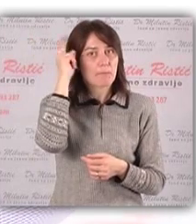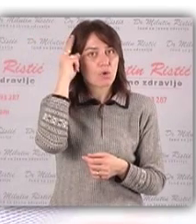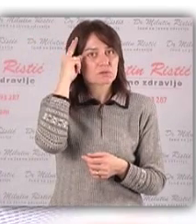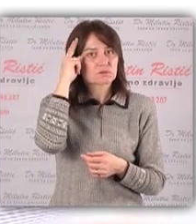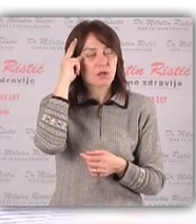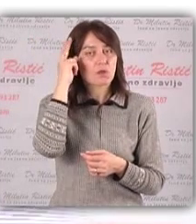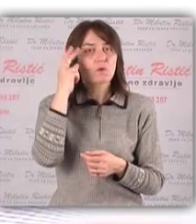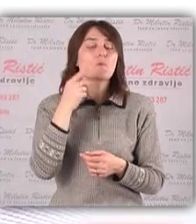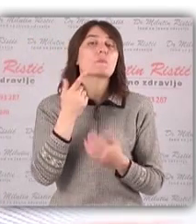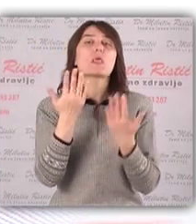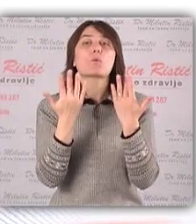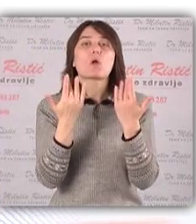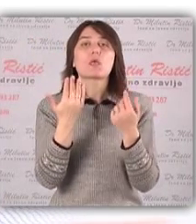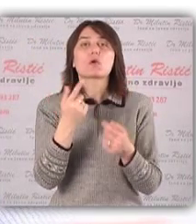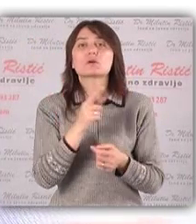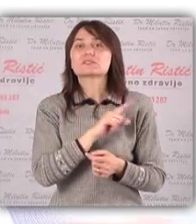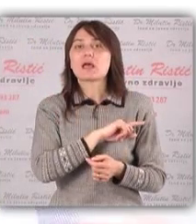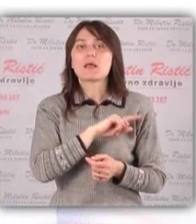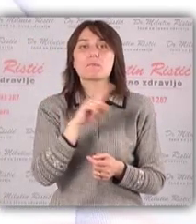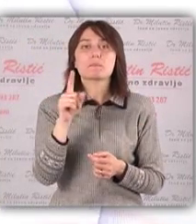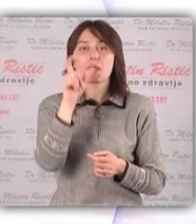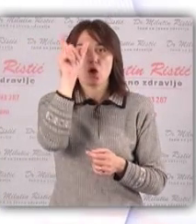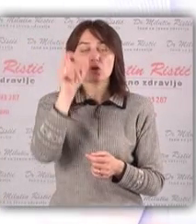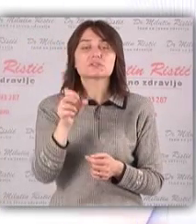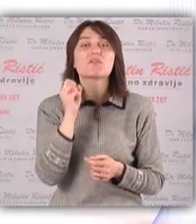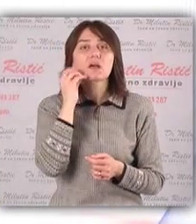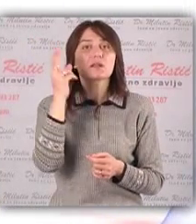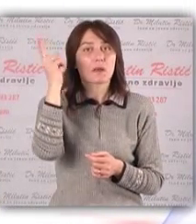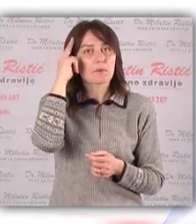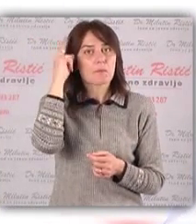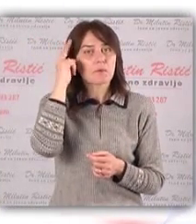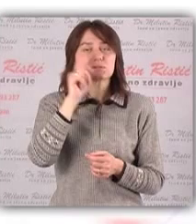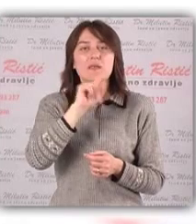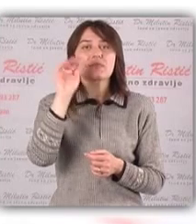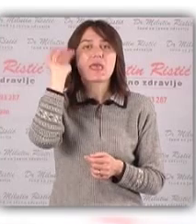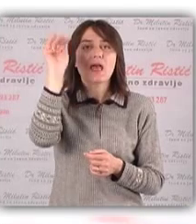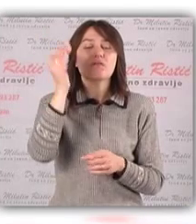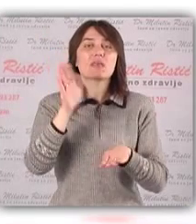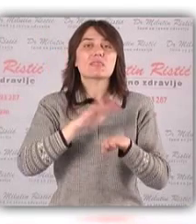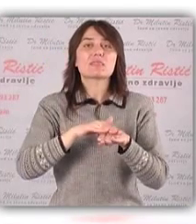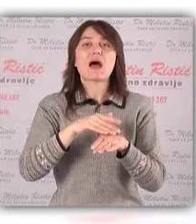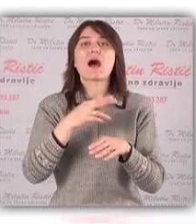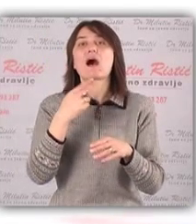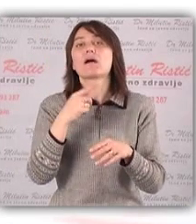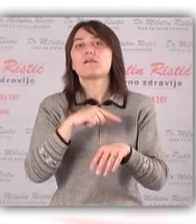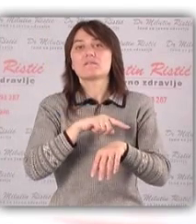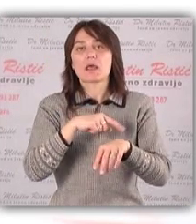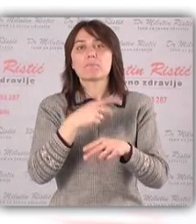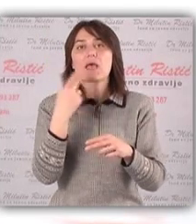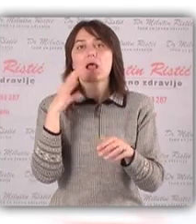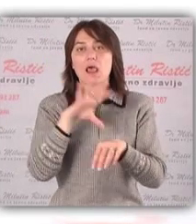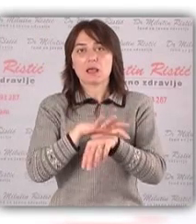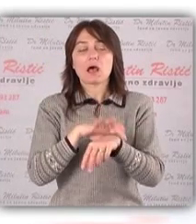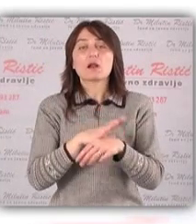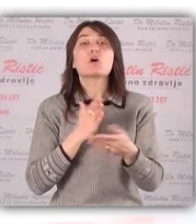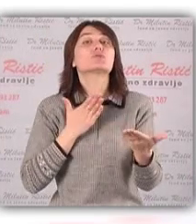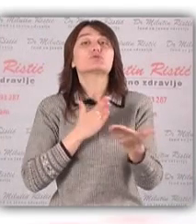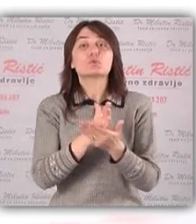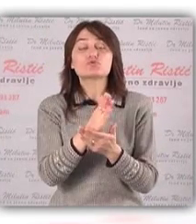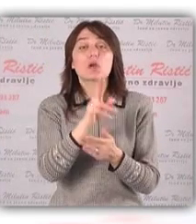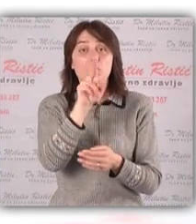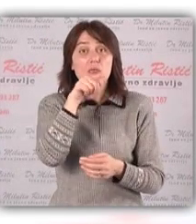ne prepoznaju, odnosno ukoliko se osoba i kada prepozna simptome ne javi na vreme. U